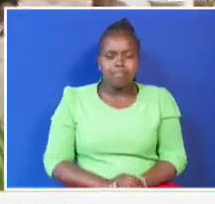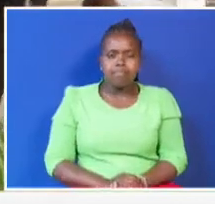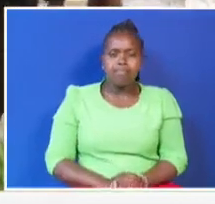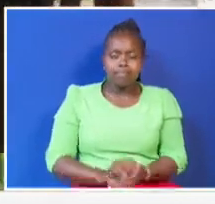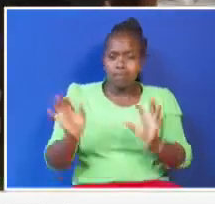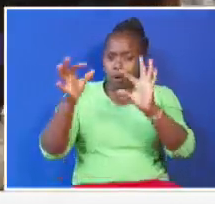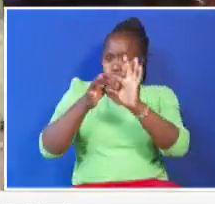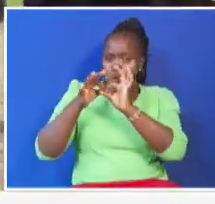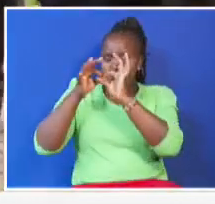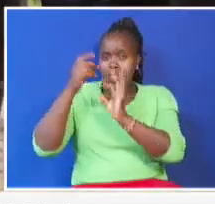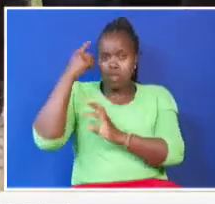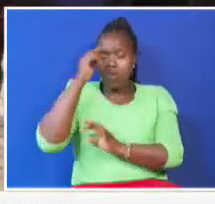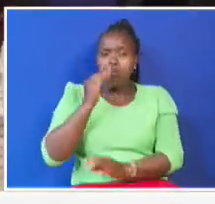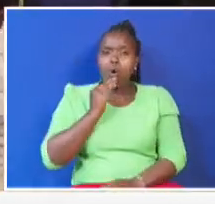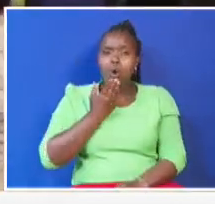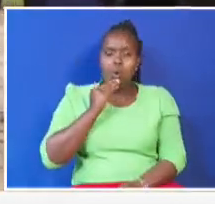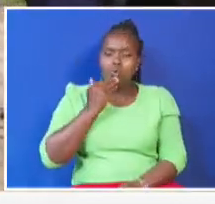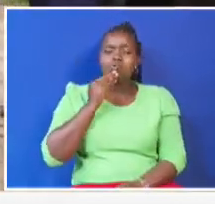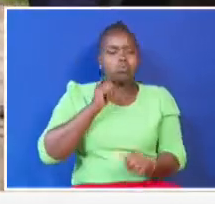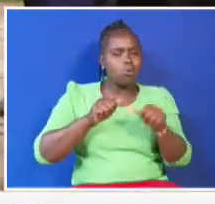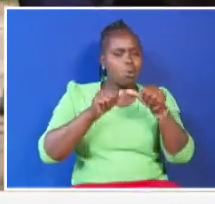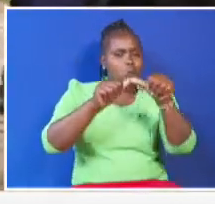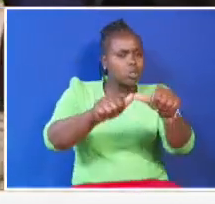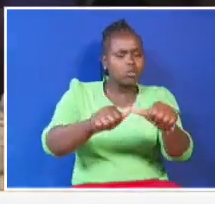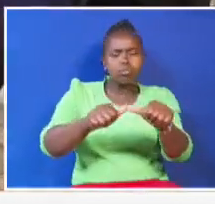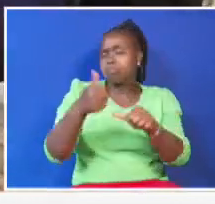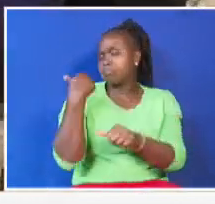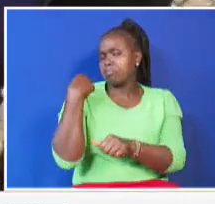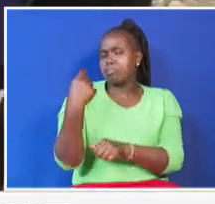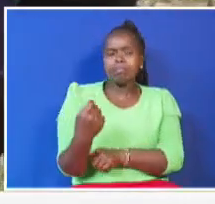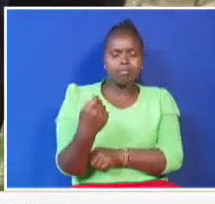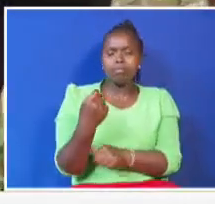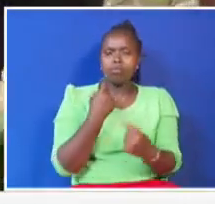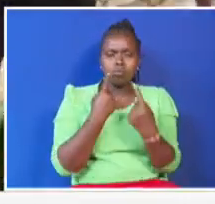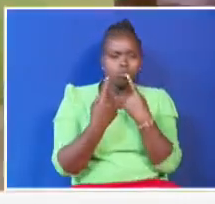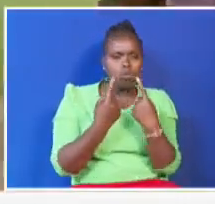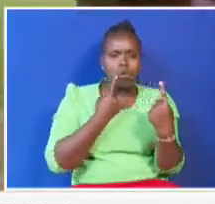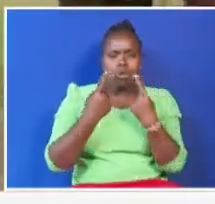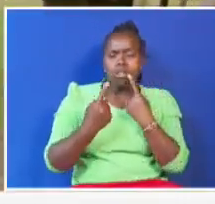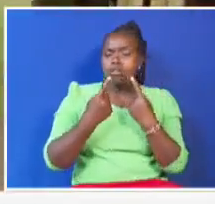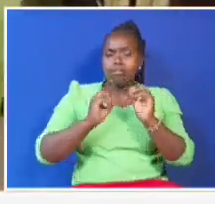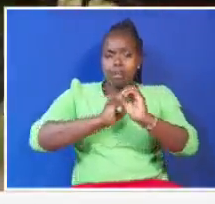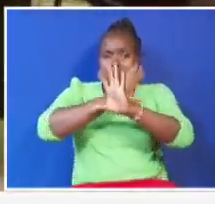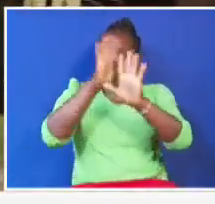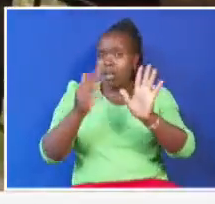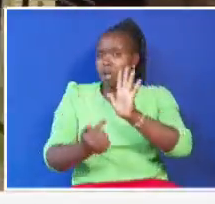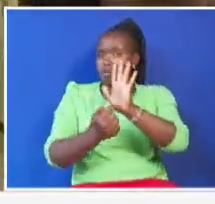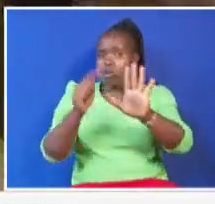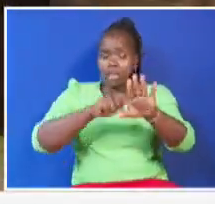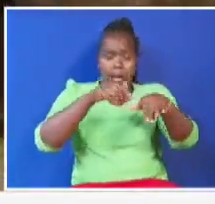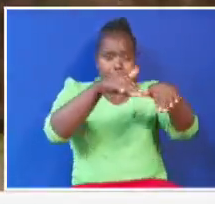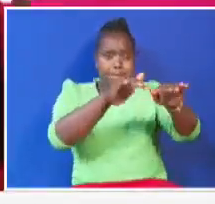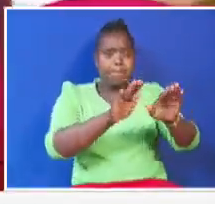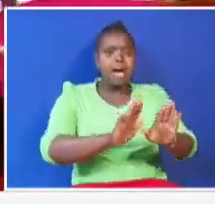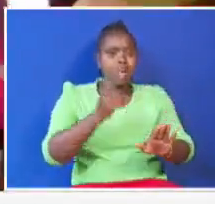Swala la umoja wa jamii ya Waluya limeendelea kusheheni, kisa cha hivi karibuni cha mazungumzo hayo kikijitokeza wazi katika mazishi ya